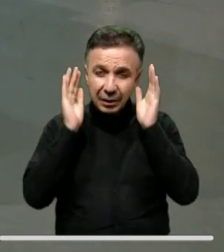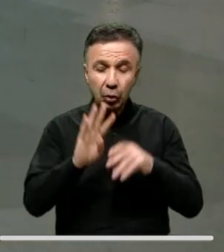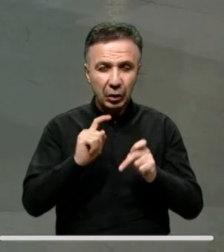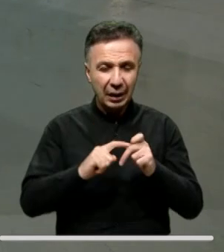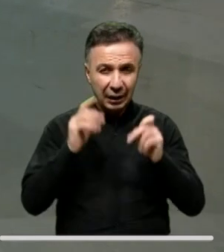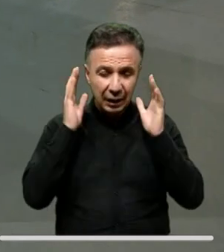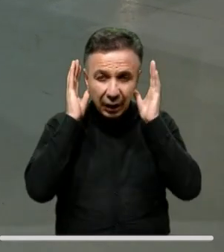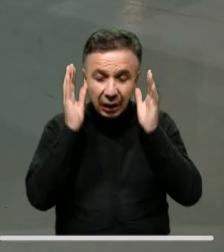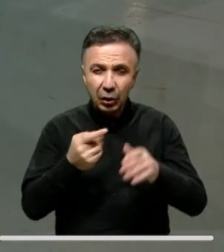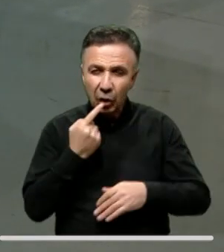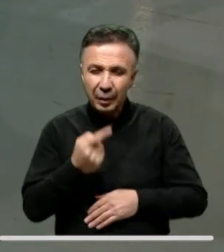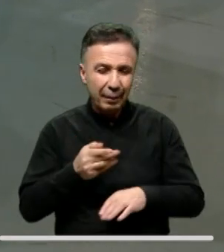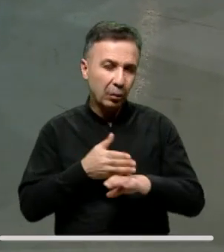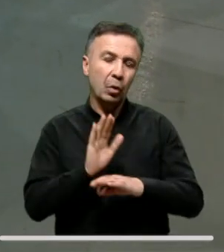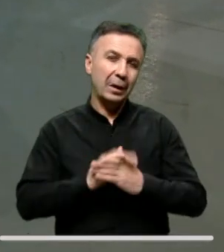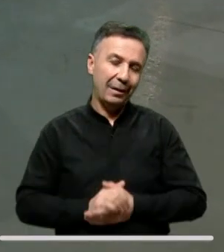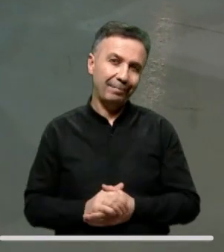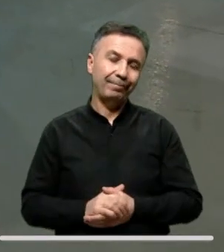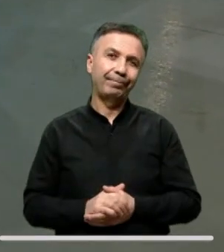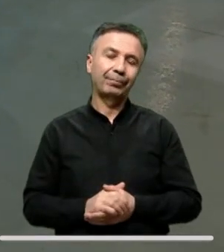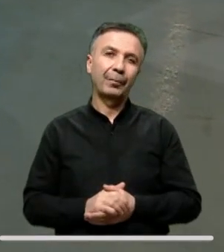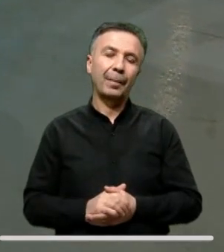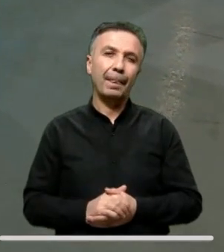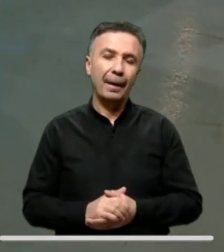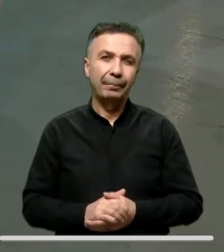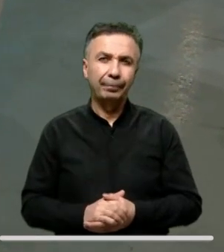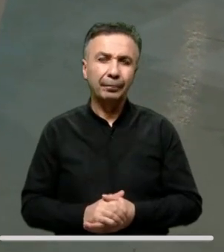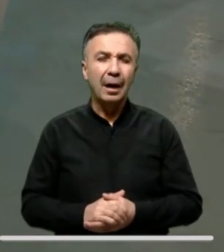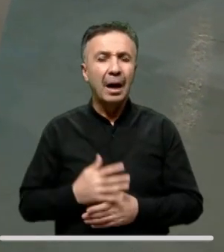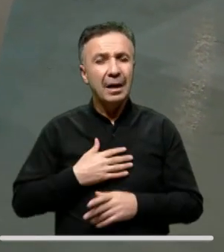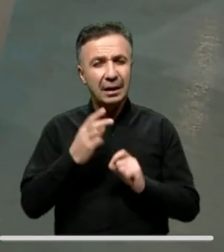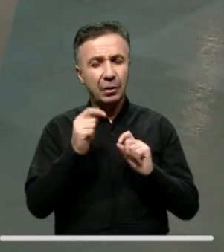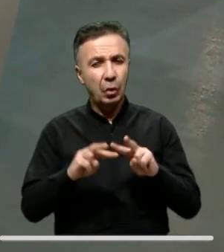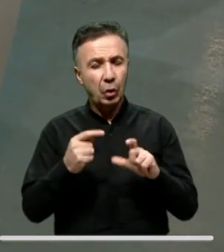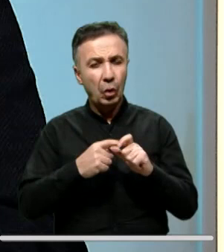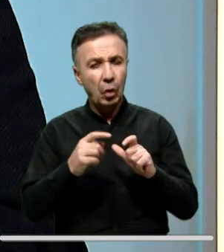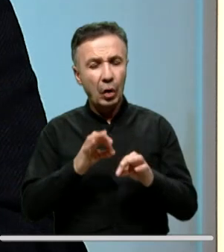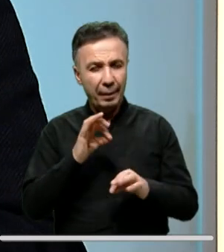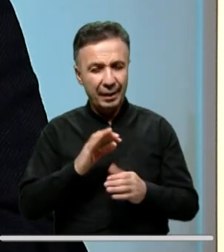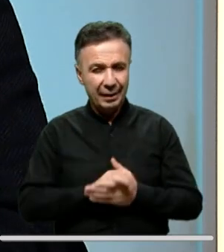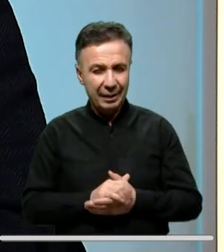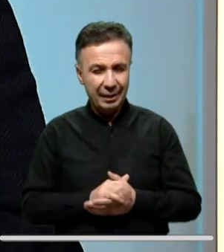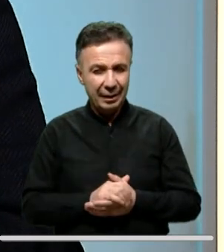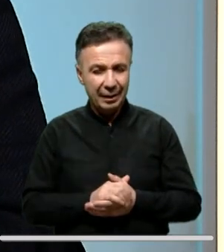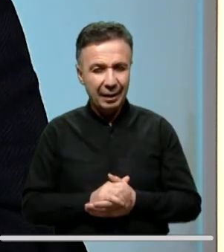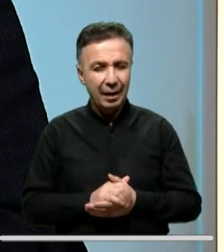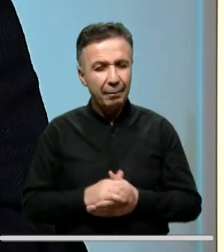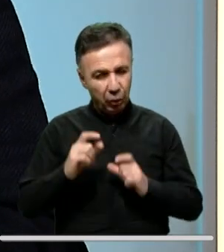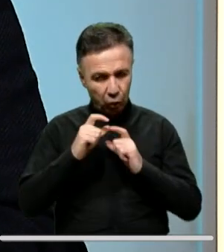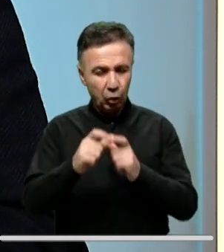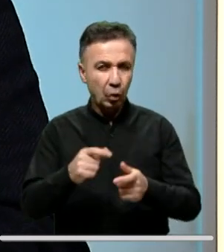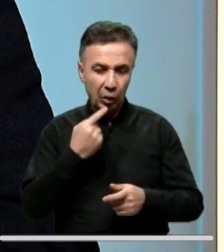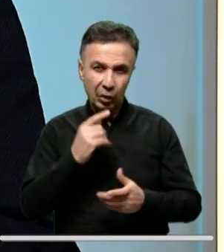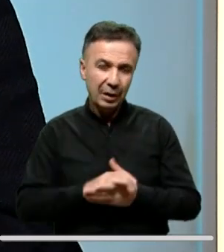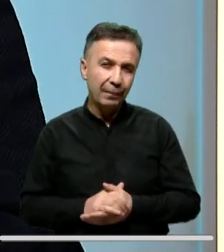hatırlıyorum. Kaynaklarından seyircilerimiz bakabilirler. Hazreti Ömer radıyallahu anh'a birisi bir soru soruyor. Diyor ki ya